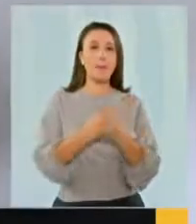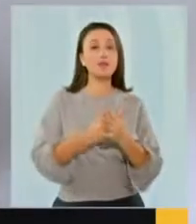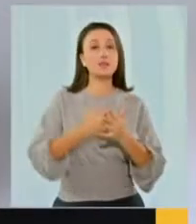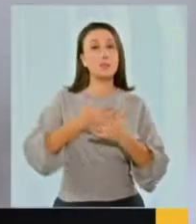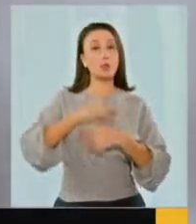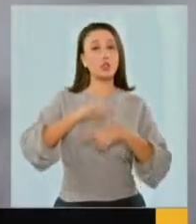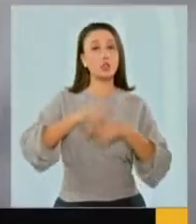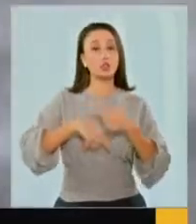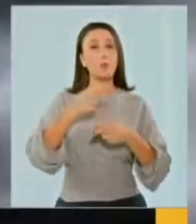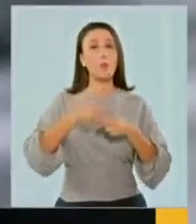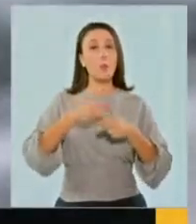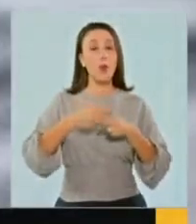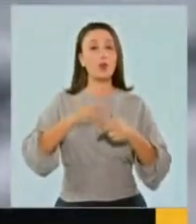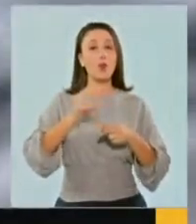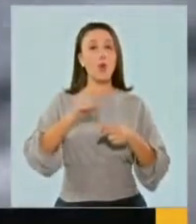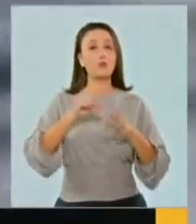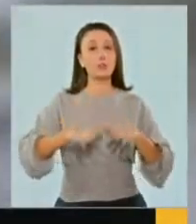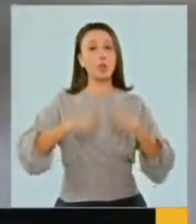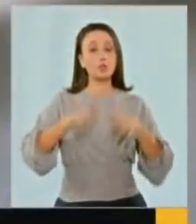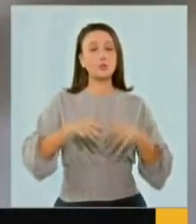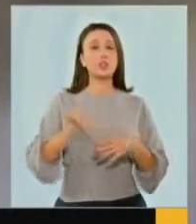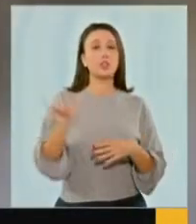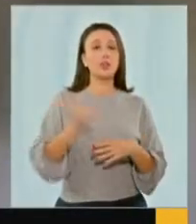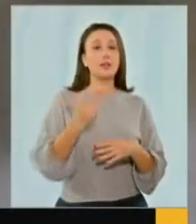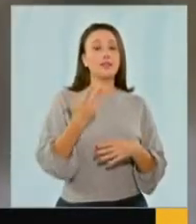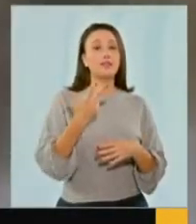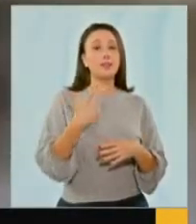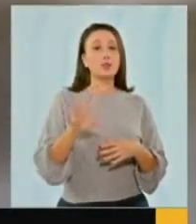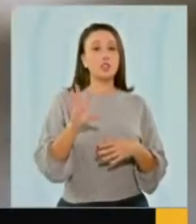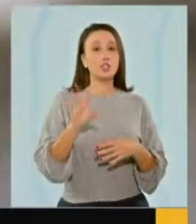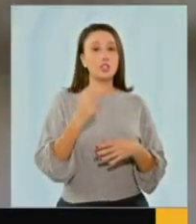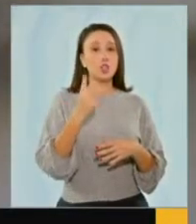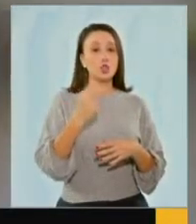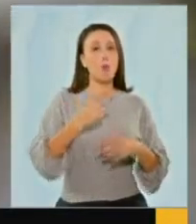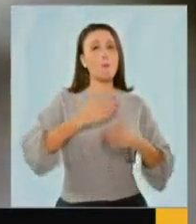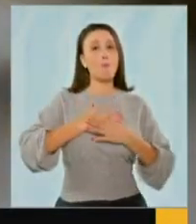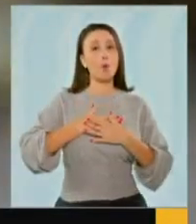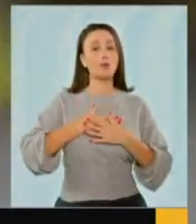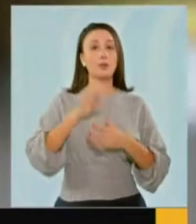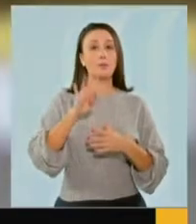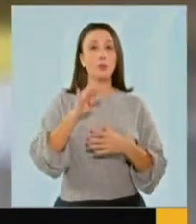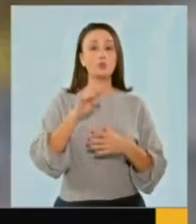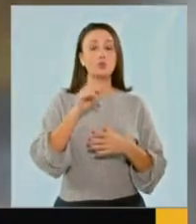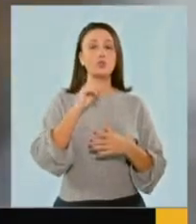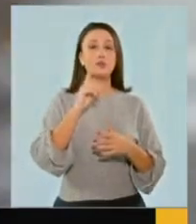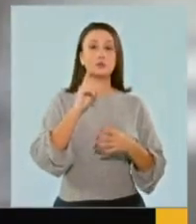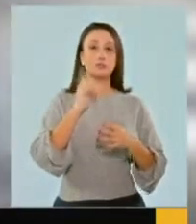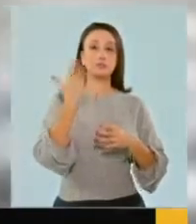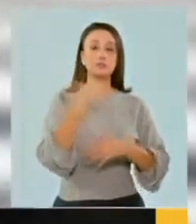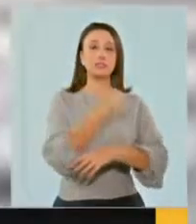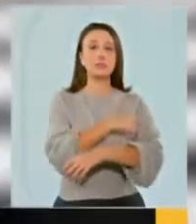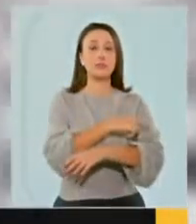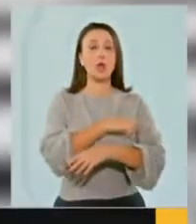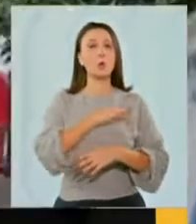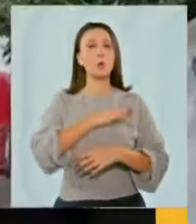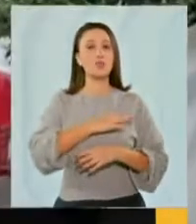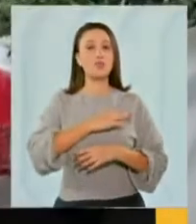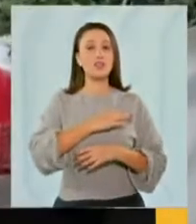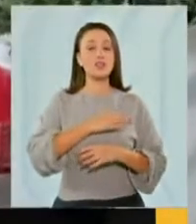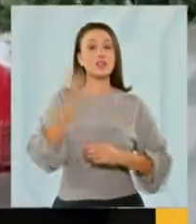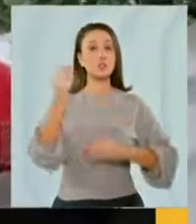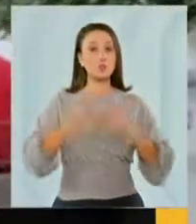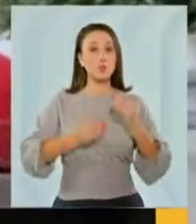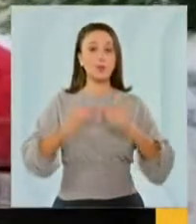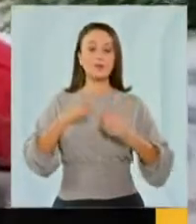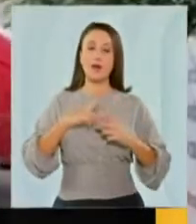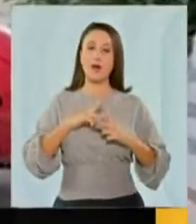cu COVID-19. Dintre cele 352 de decese, 40 au fost la Spitalul Universitar. Situația este